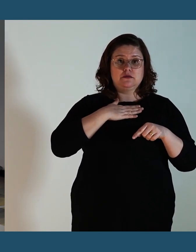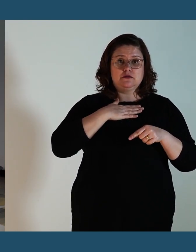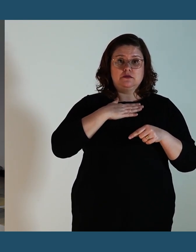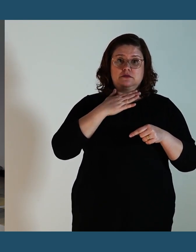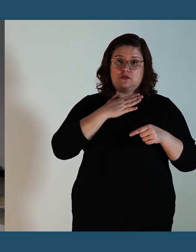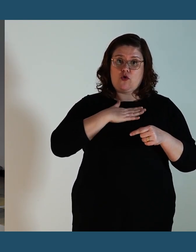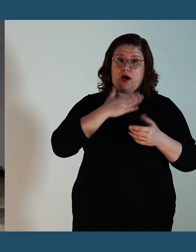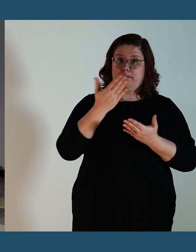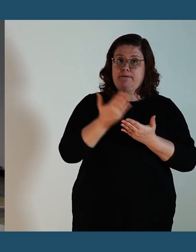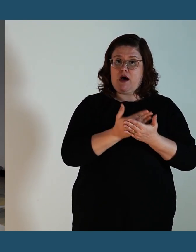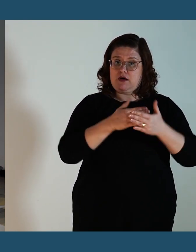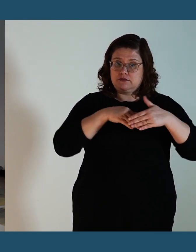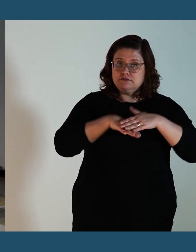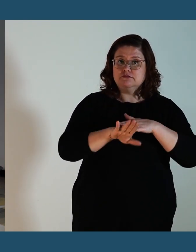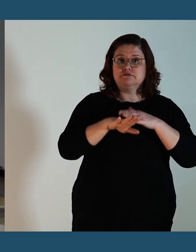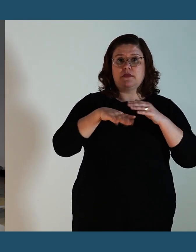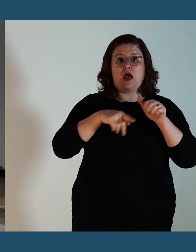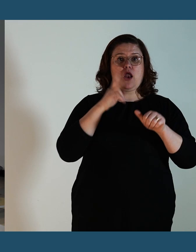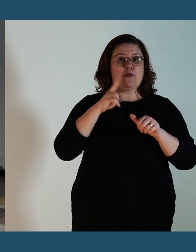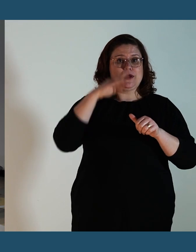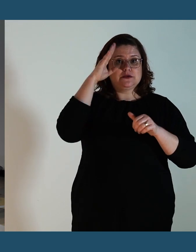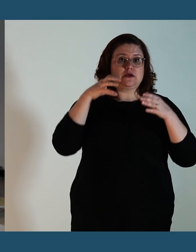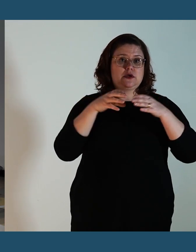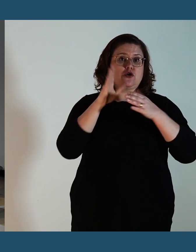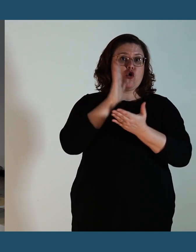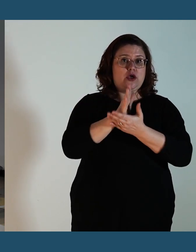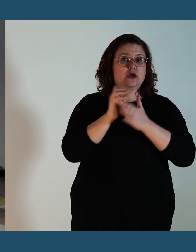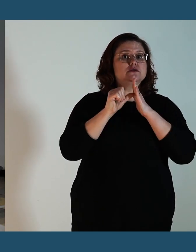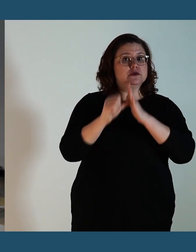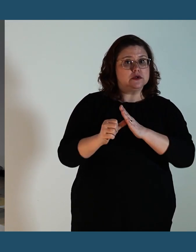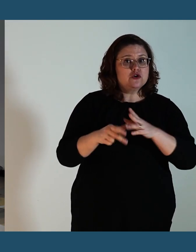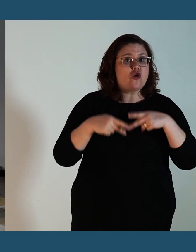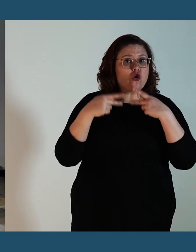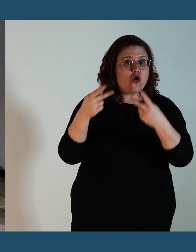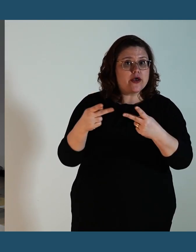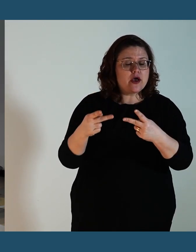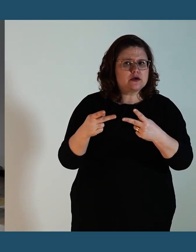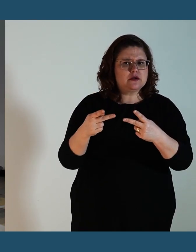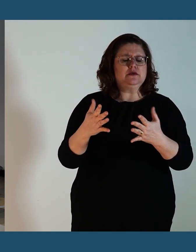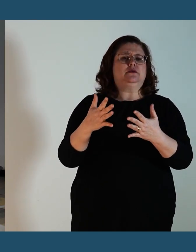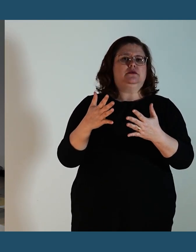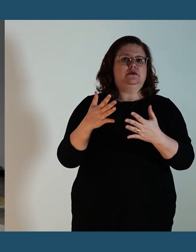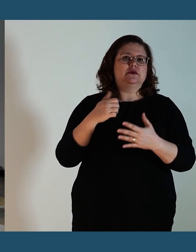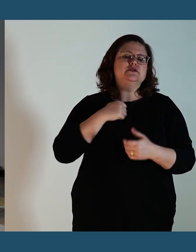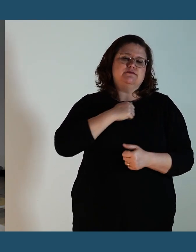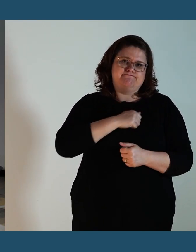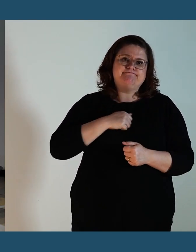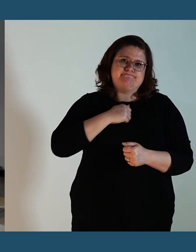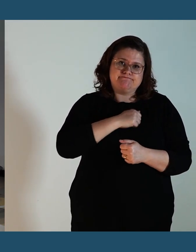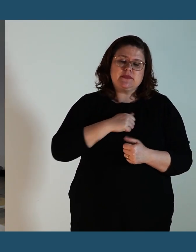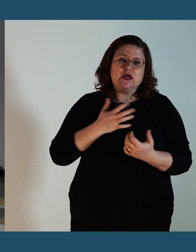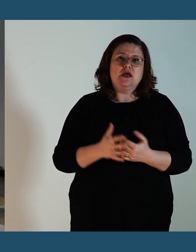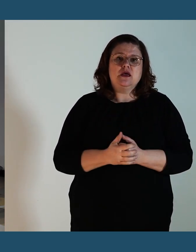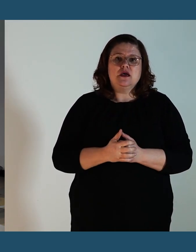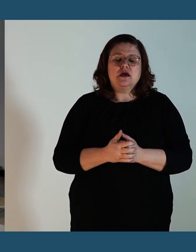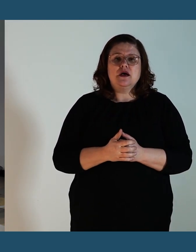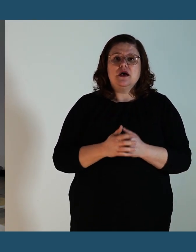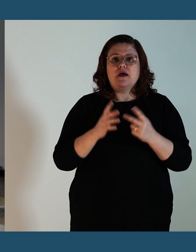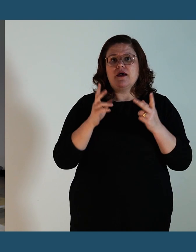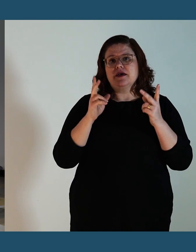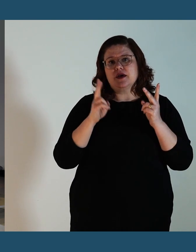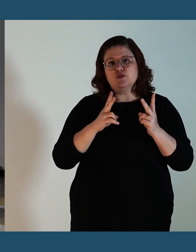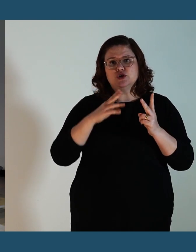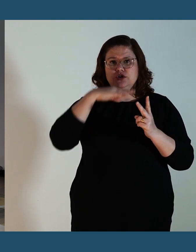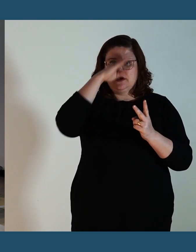rajojen sisällä olevien alkuperäiskansojen kansan oikeuksia. Ja se on niin kuin todella surullista ja se kertoo myös niin kuin mun mielestä